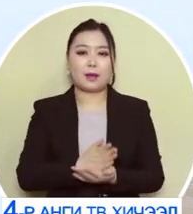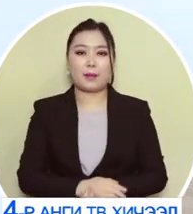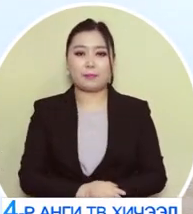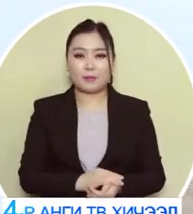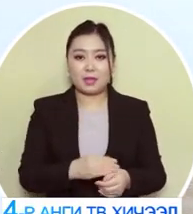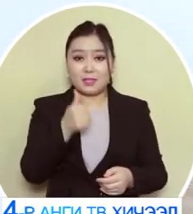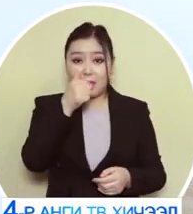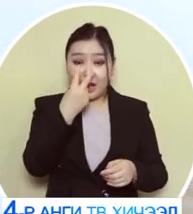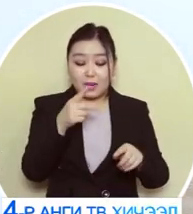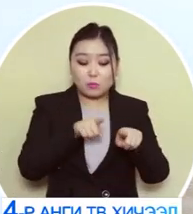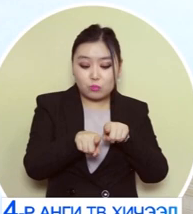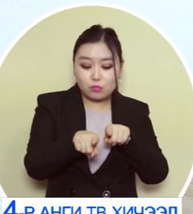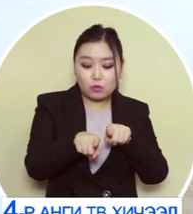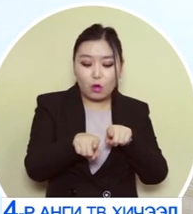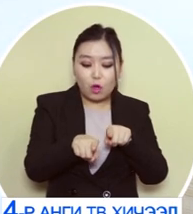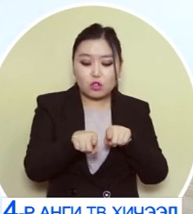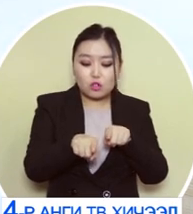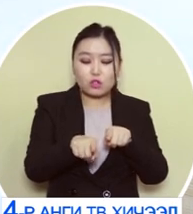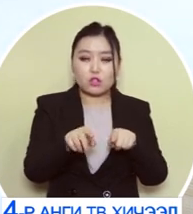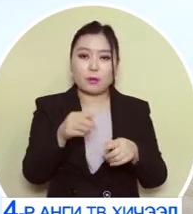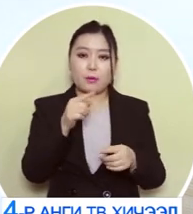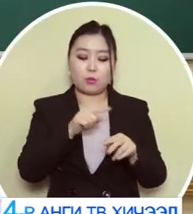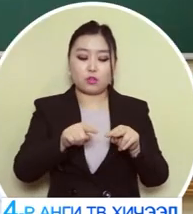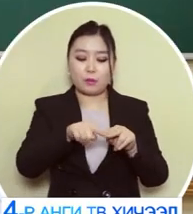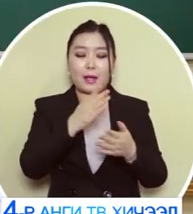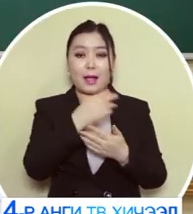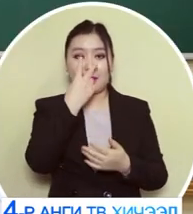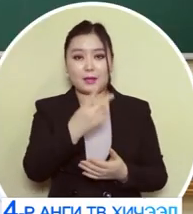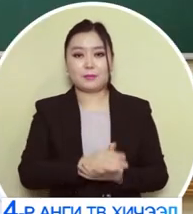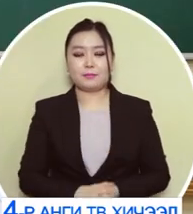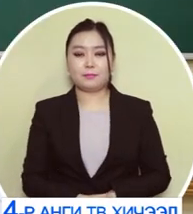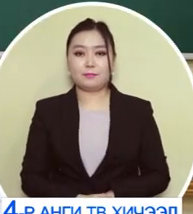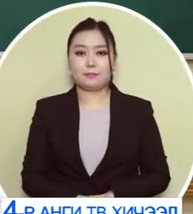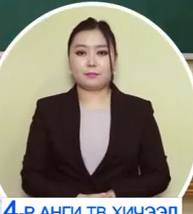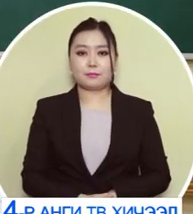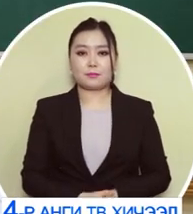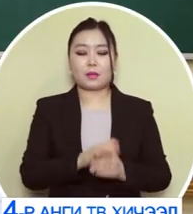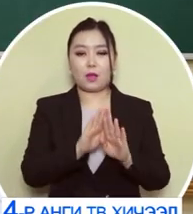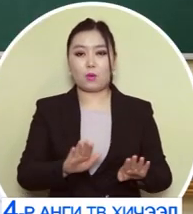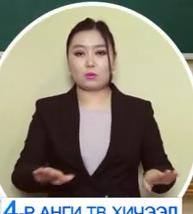Ал жақсылап қарасақ, диод шамының ұзын қысқа екі сирағы бар екен.